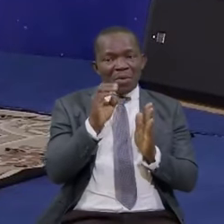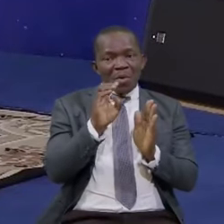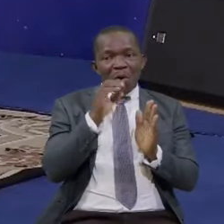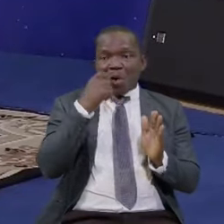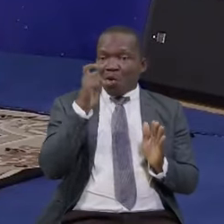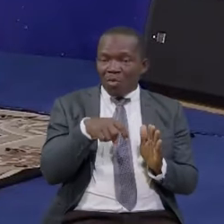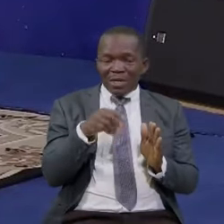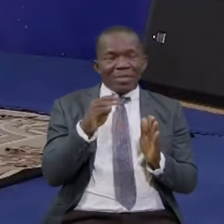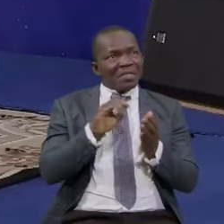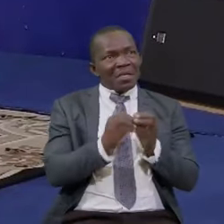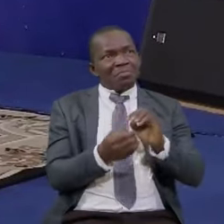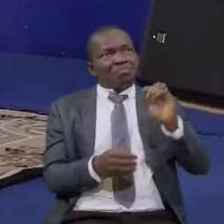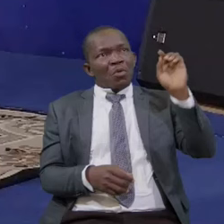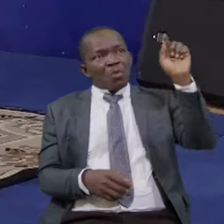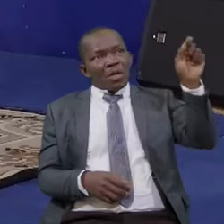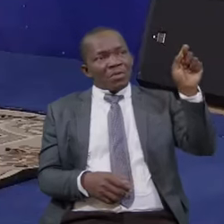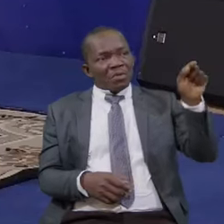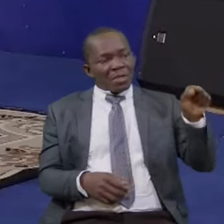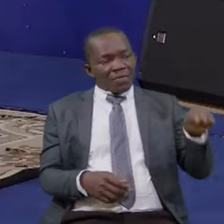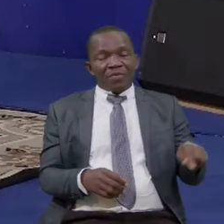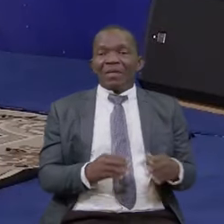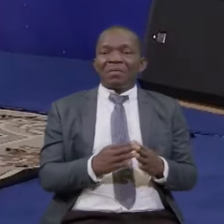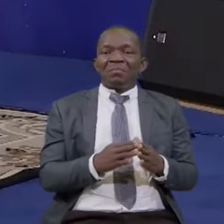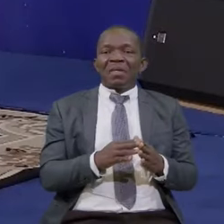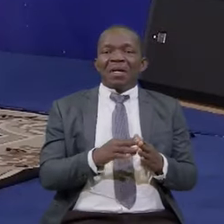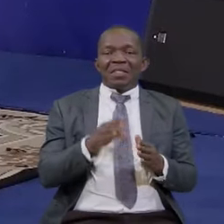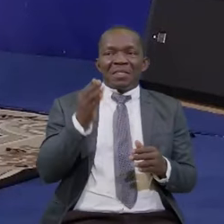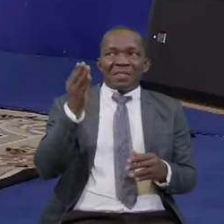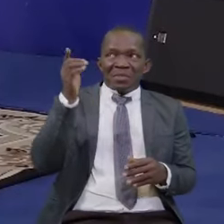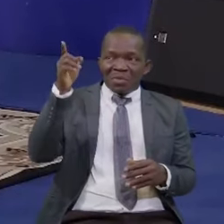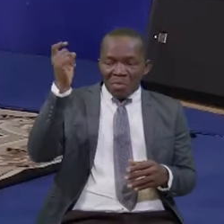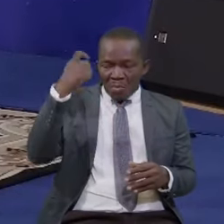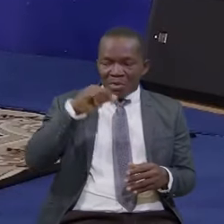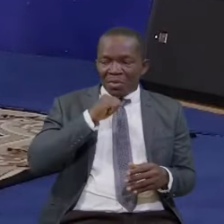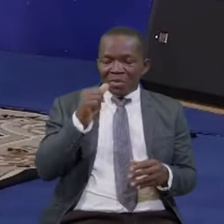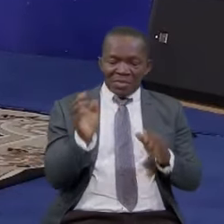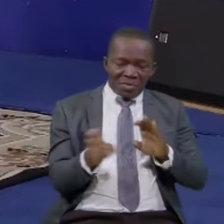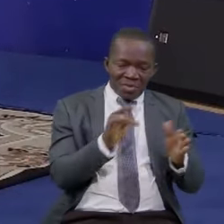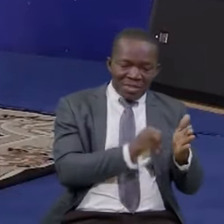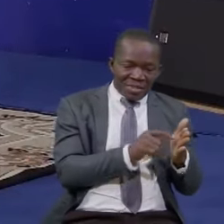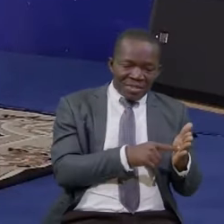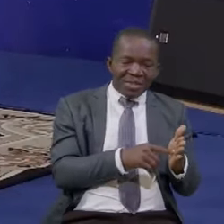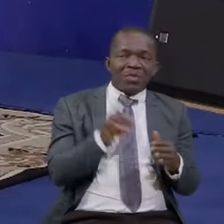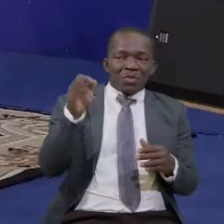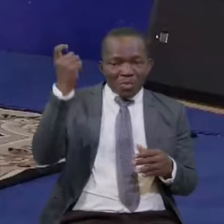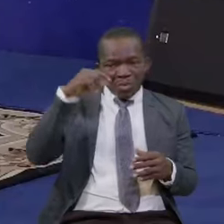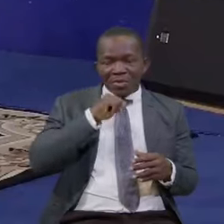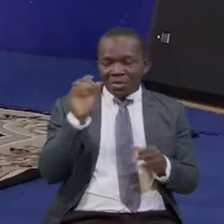imprimé et ils accrochent ça tu ne feras pas tu ne feras pas tu ne feras pas et quand ils sortent ils ne voi plus la chose qu'ils ont accroché au mur